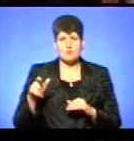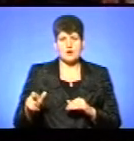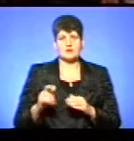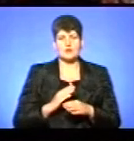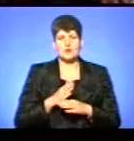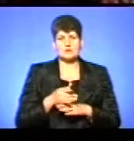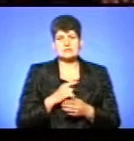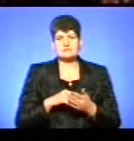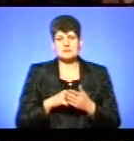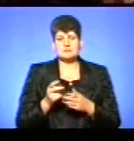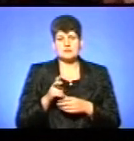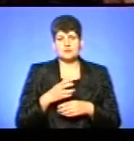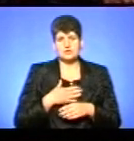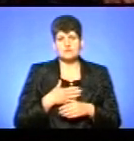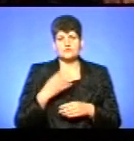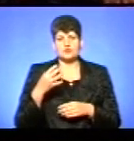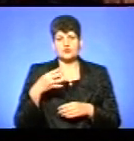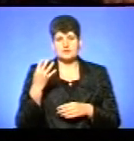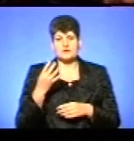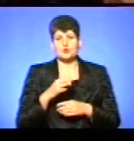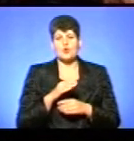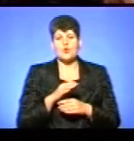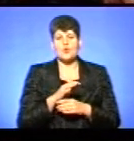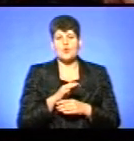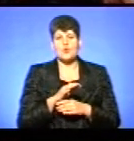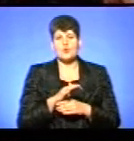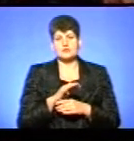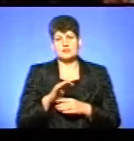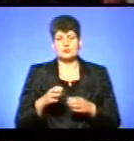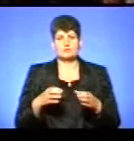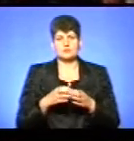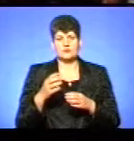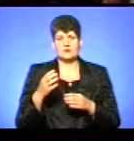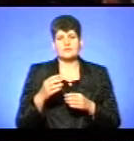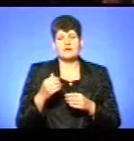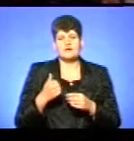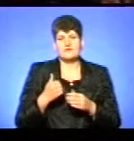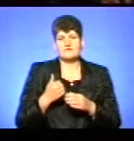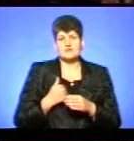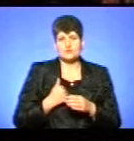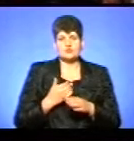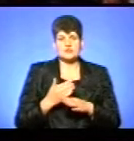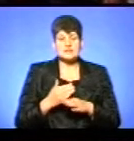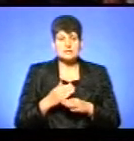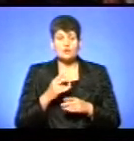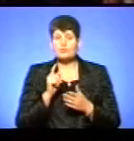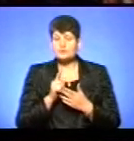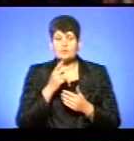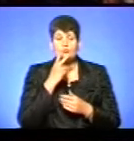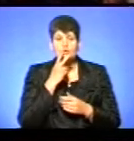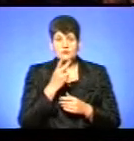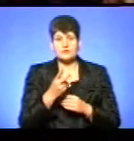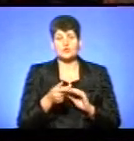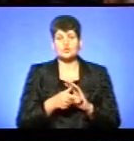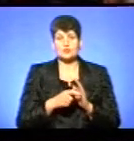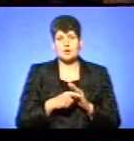міста завітати до нас в 44-ту окрему артилерійську бригаду, військову частину А-32-15. Обов'язково подивитися в студію